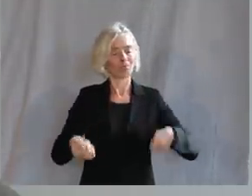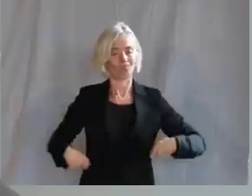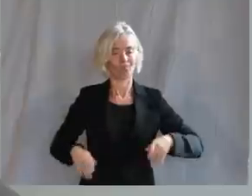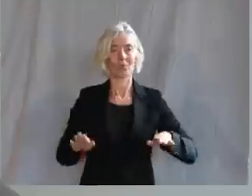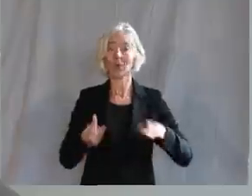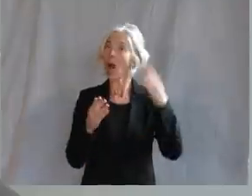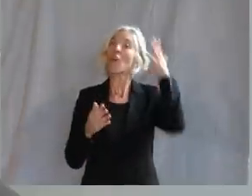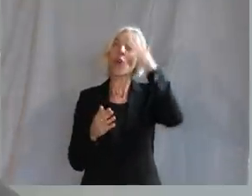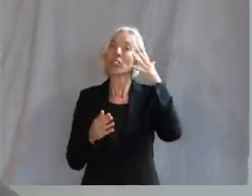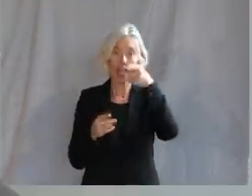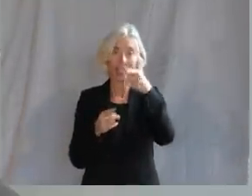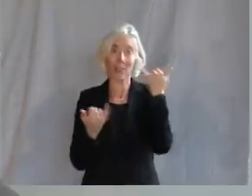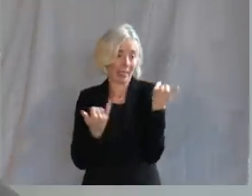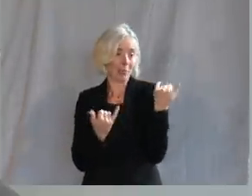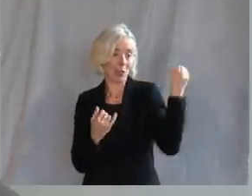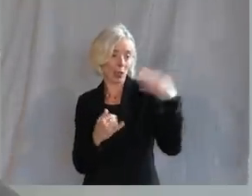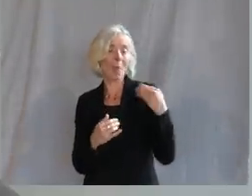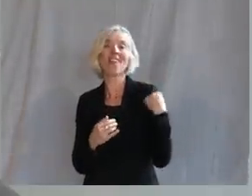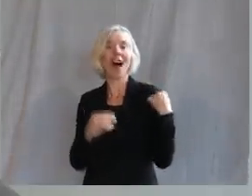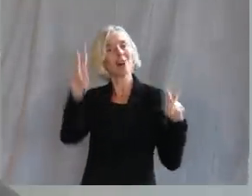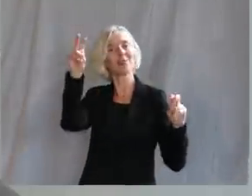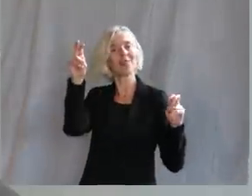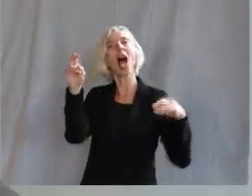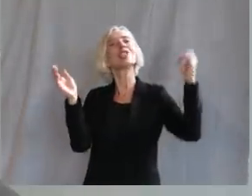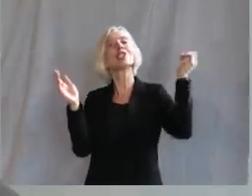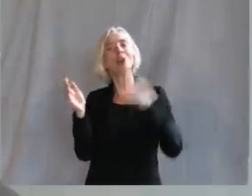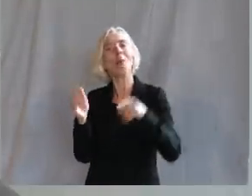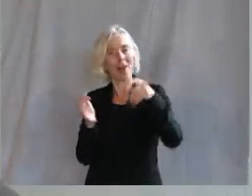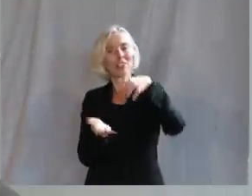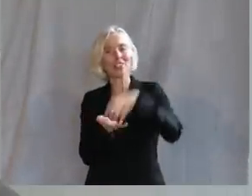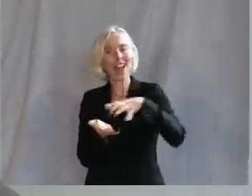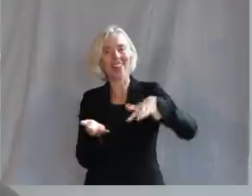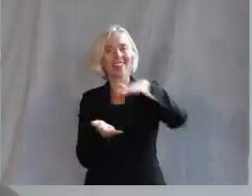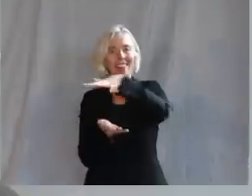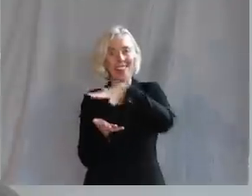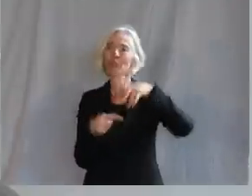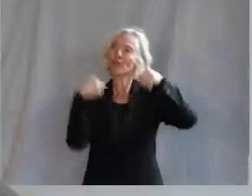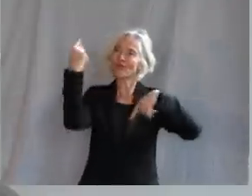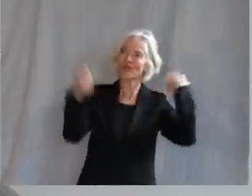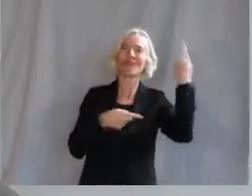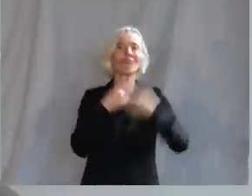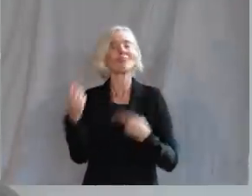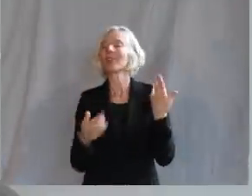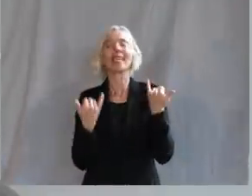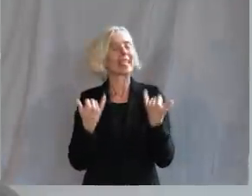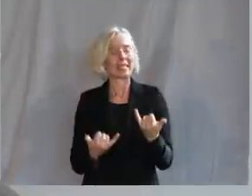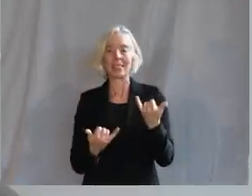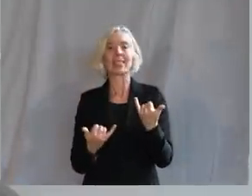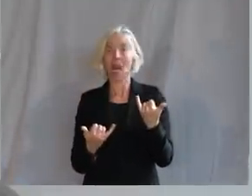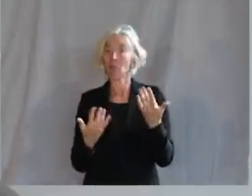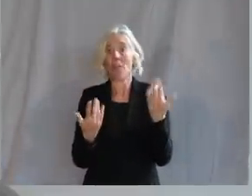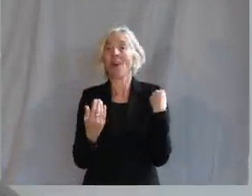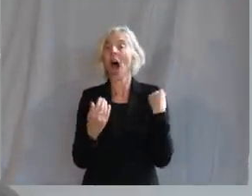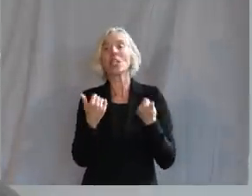momentan nicht machen bei den Fällen, die vorliegen. Aber solche großen Genehmigungsvorlagen liegen momentan auch nicht vor, sodass diese Entscheidung